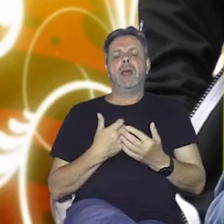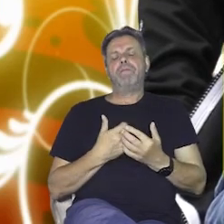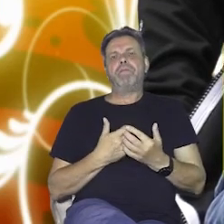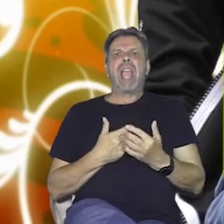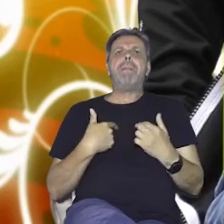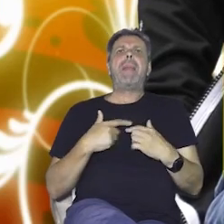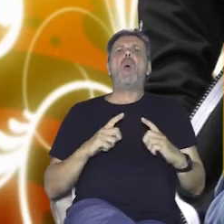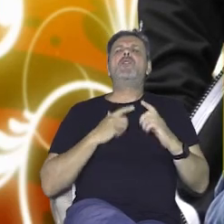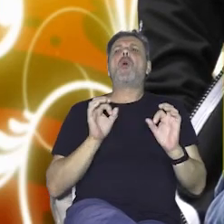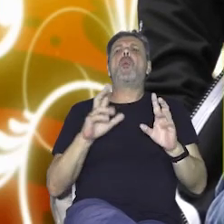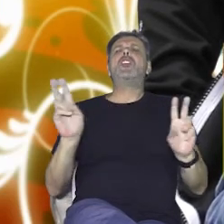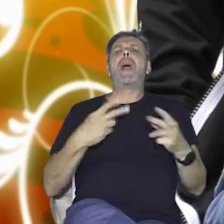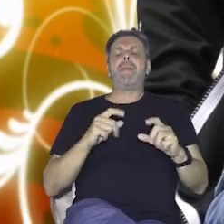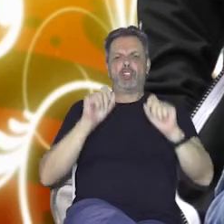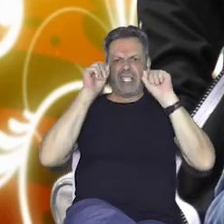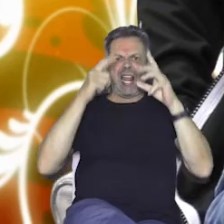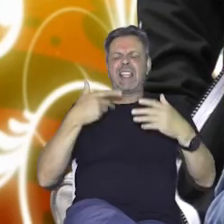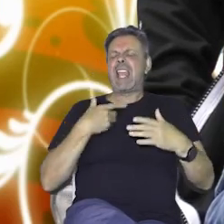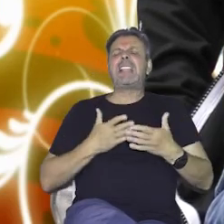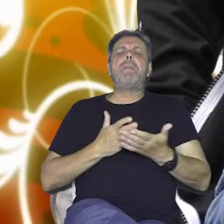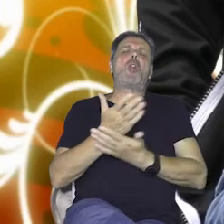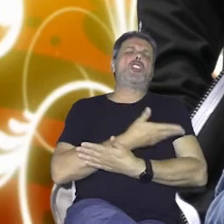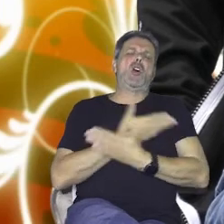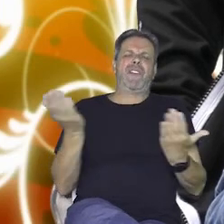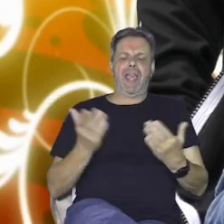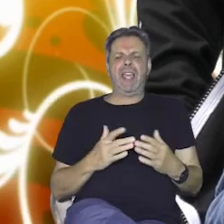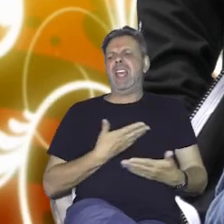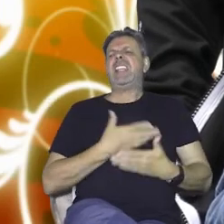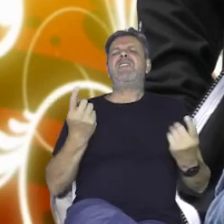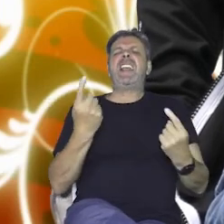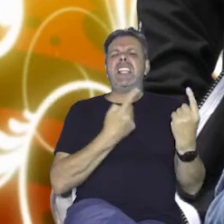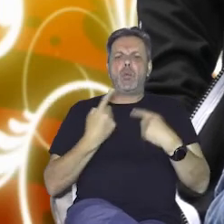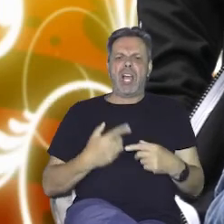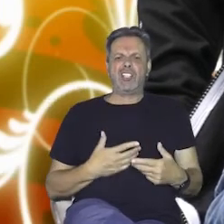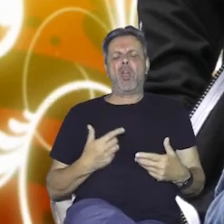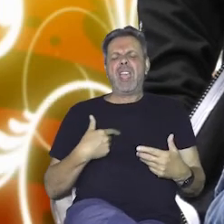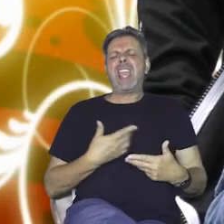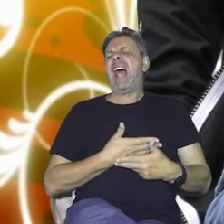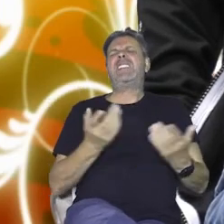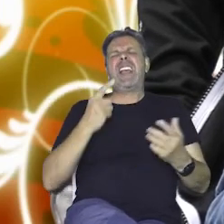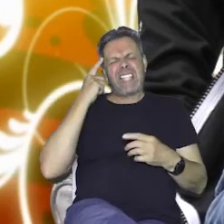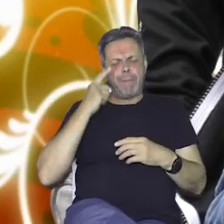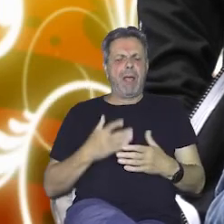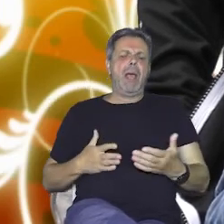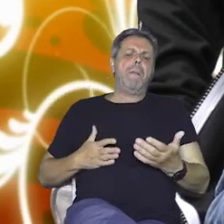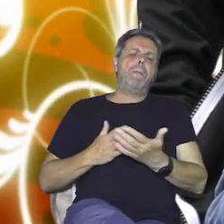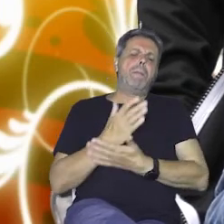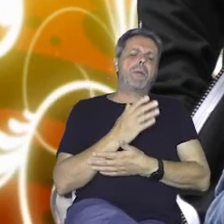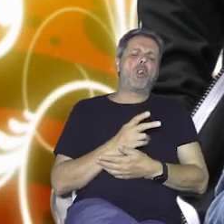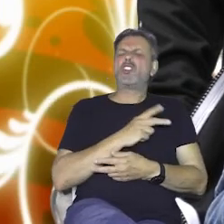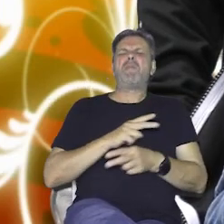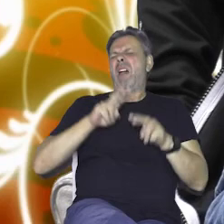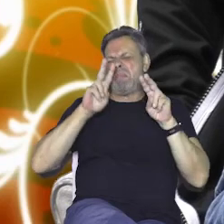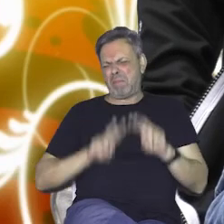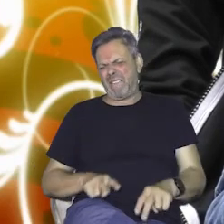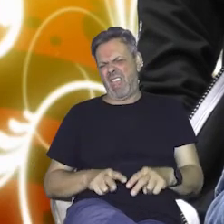više ništa ne može znati, ja sam sve prošao, sve situacije, sve znam, prošao sam nepravde,